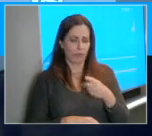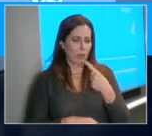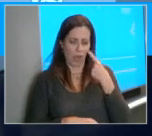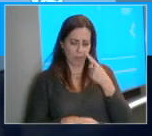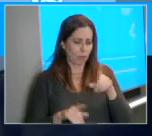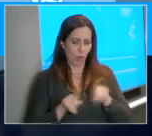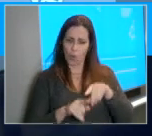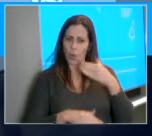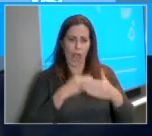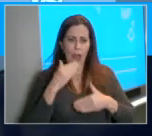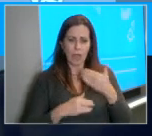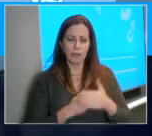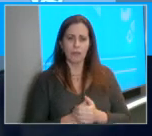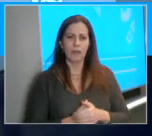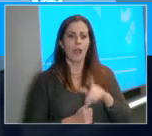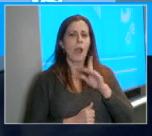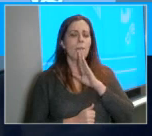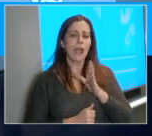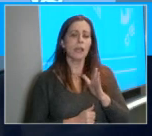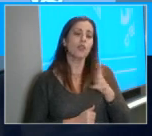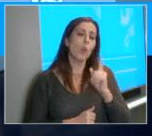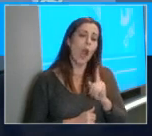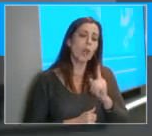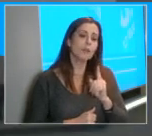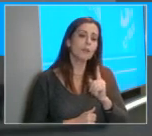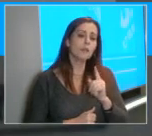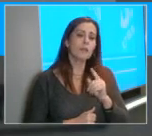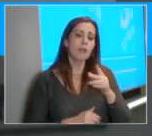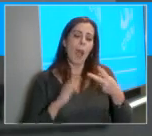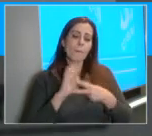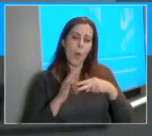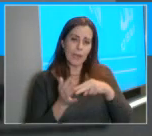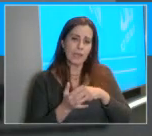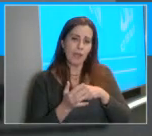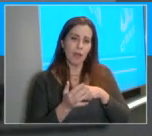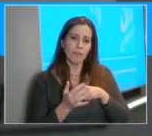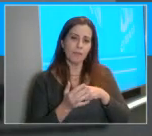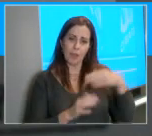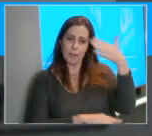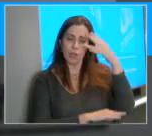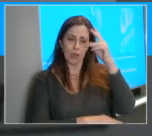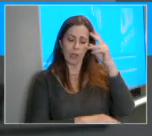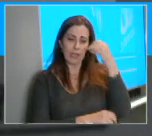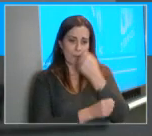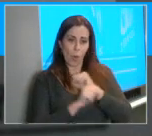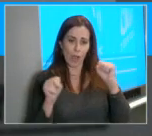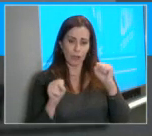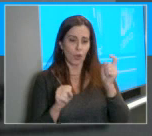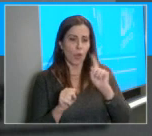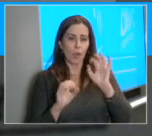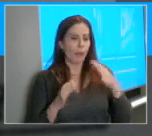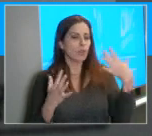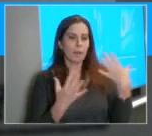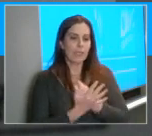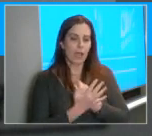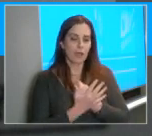על תהליכים כאלה. הבעיה היא שאולי המערכות הפוליטיות במדינות הדמוקרטיות לא כל כך